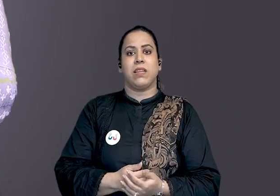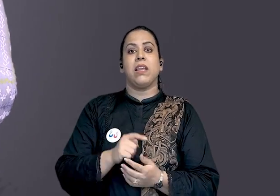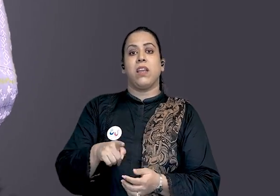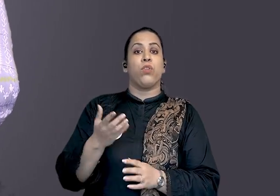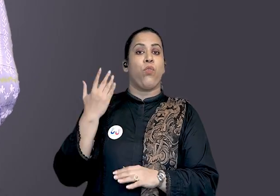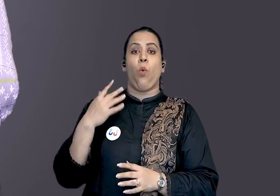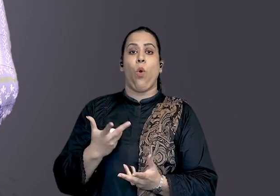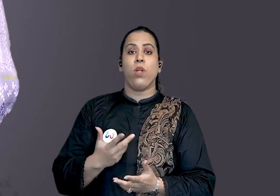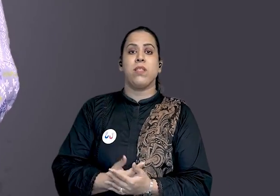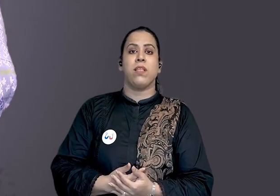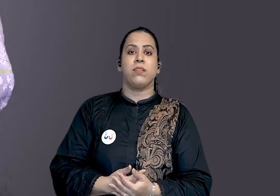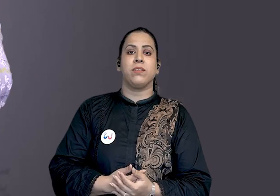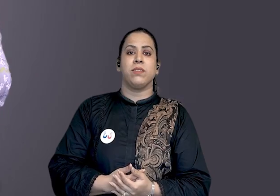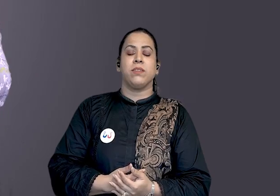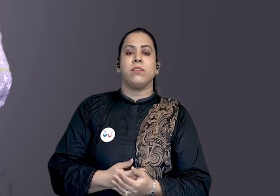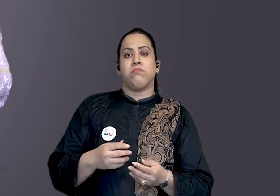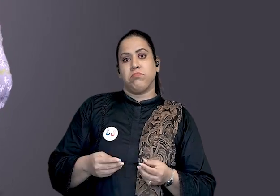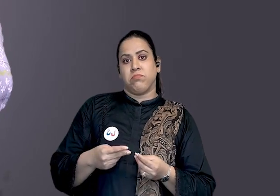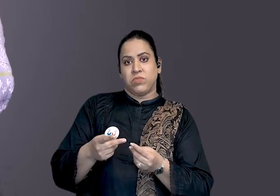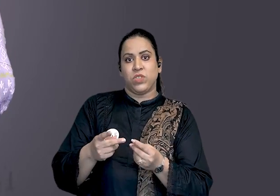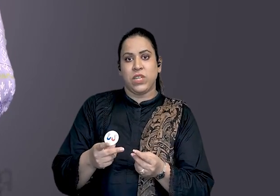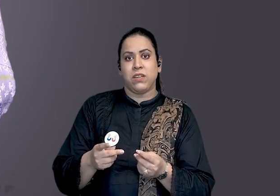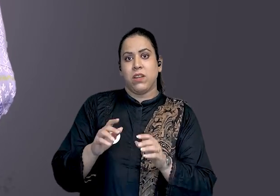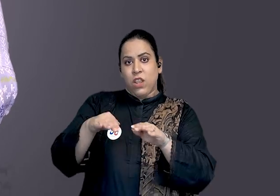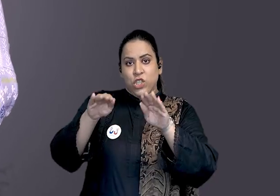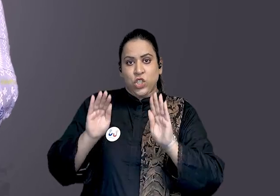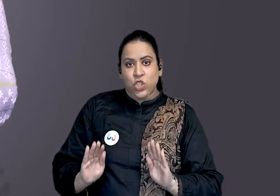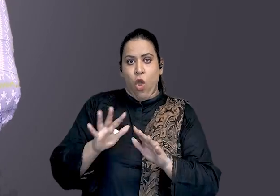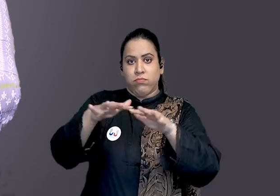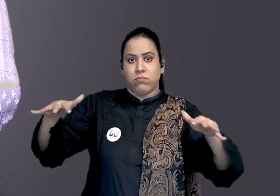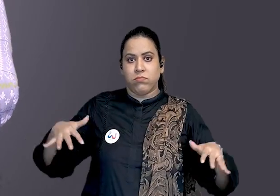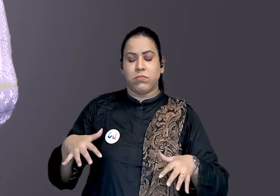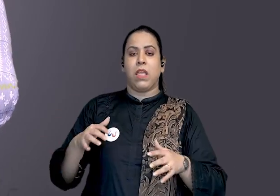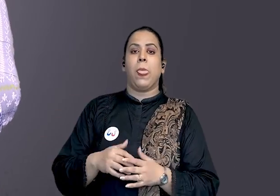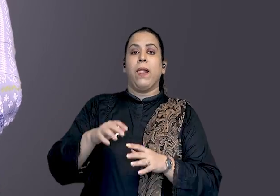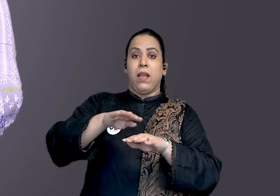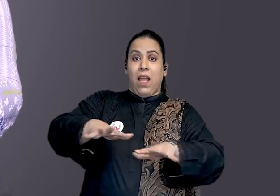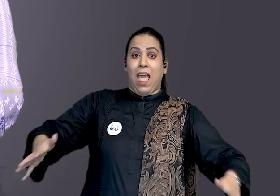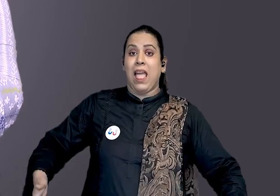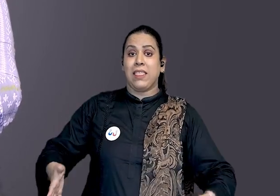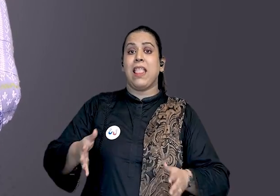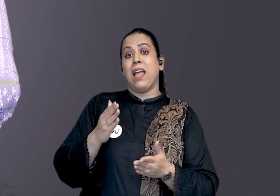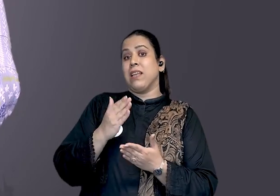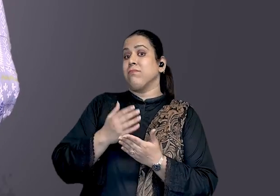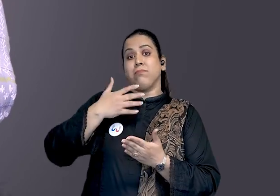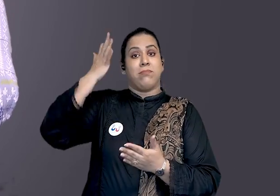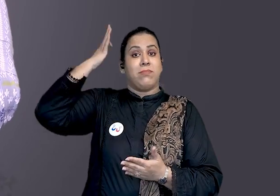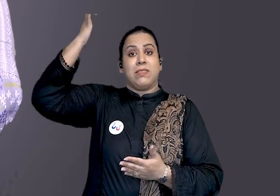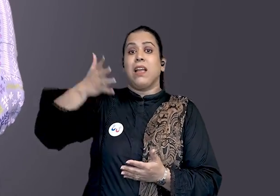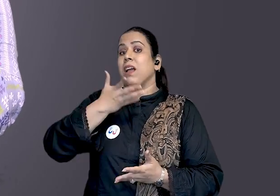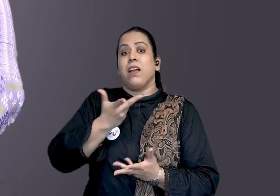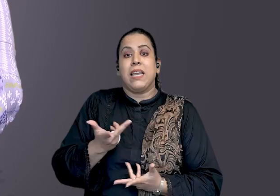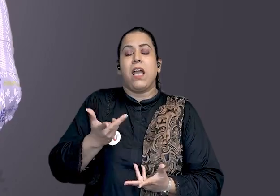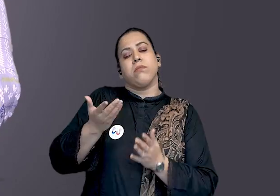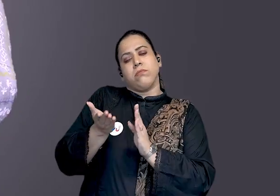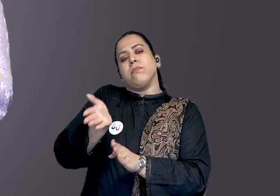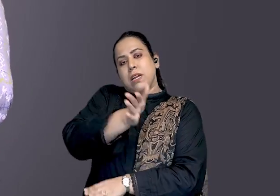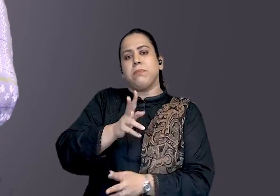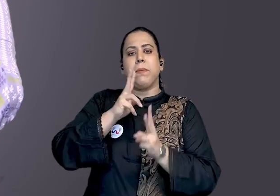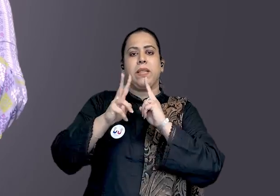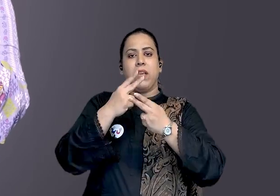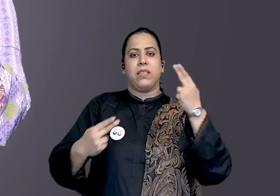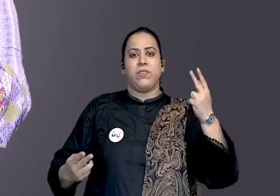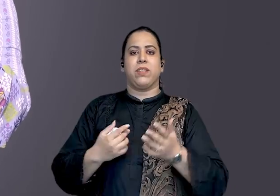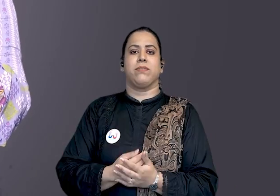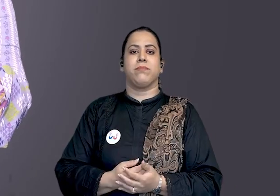टूम. अब वो अनारकली का क्या किस्सा है उस पर मेरा ख्याल है मैं किसी और वक्त में बात करूँगी, लेकिन यहाँ पर मैं यही बताती चलूँ कि